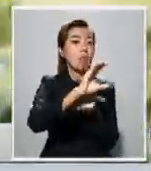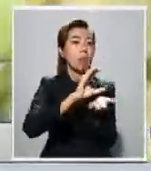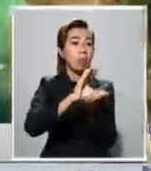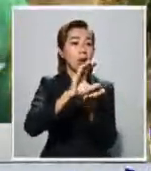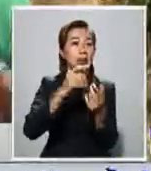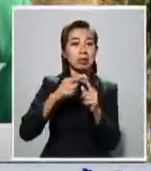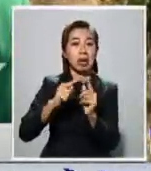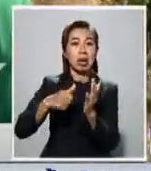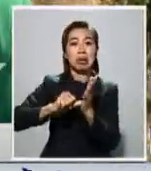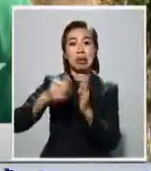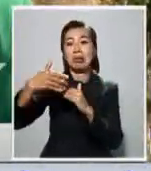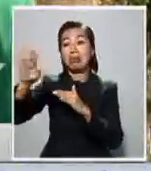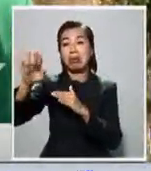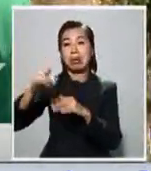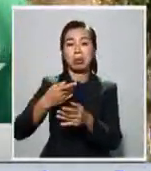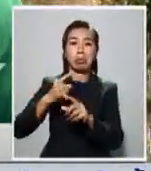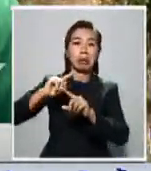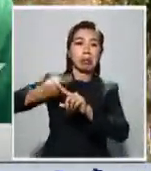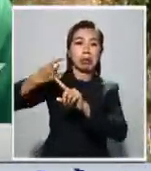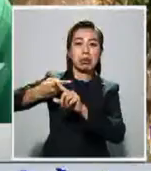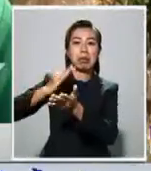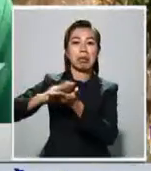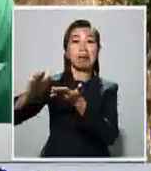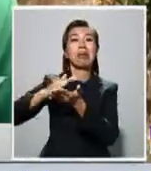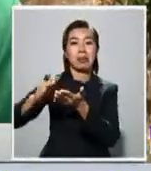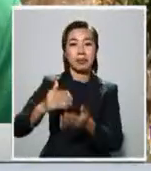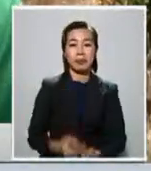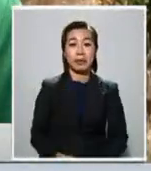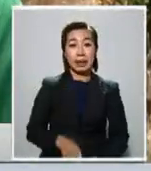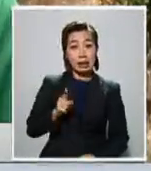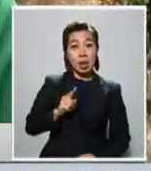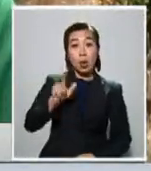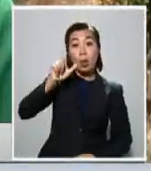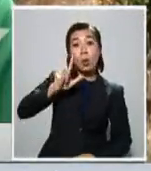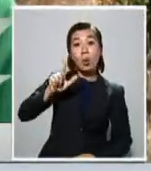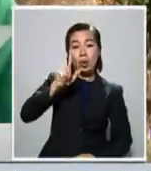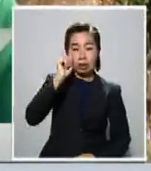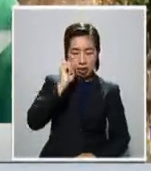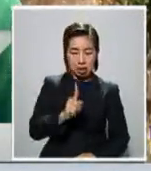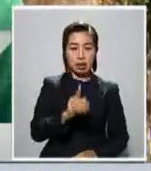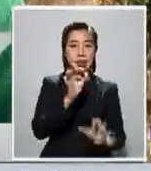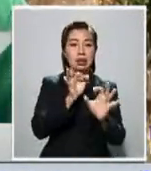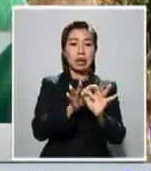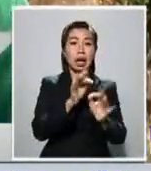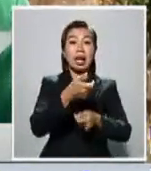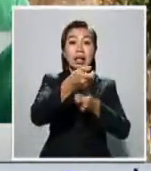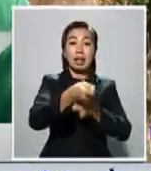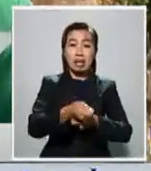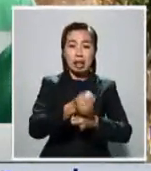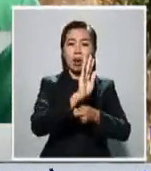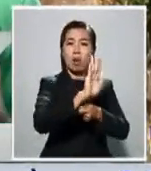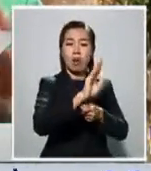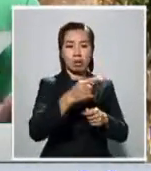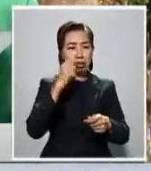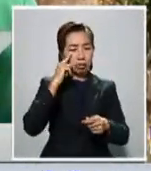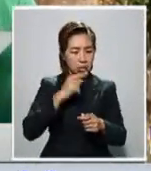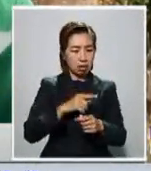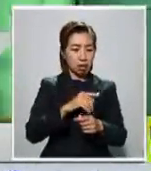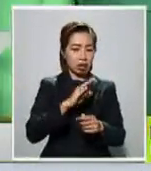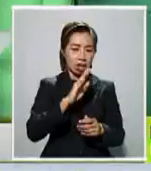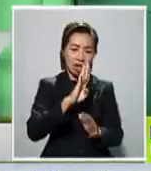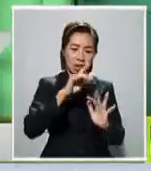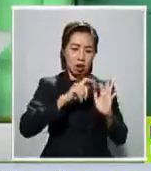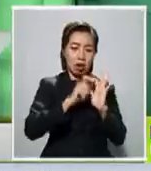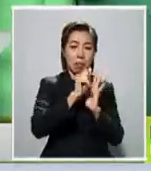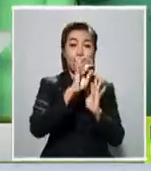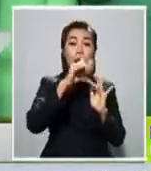ายเดือน ซึ่งลุงสลิดเองเนี่ยเป็นลูกค้าของทางธนาคารของสาขาบ่อไร่อยู่แล้วแต่เนื่องจากว่าลูกสาวน